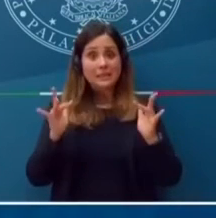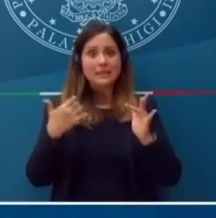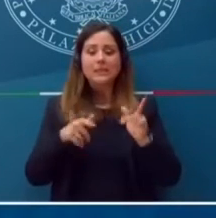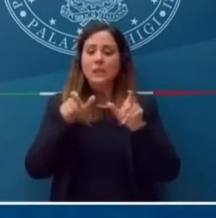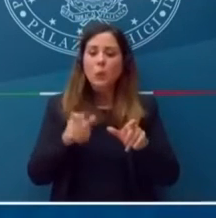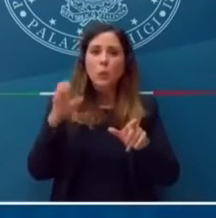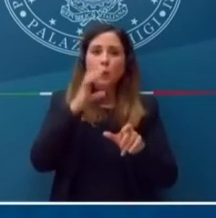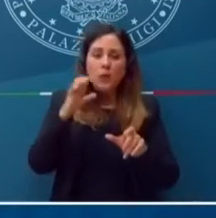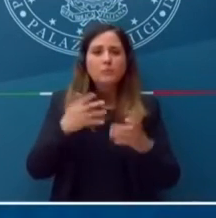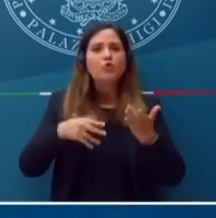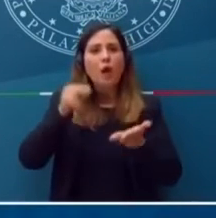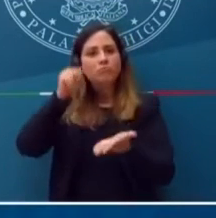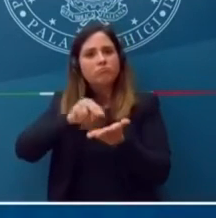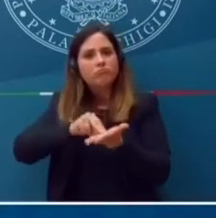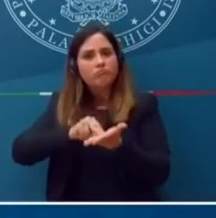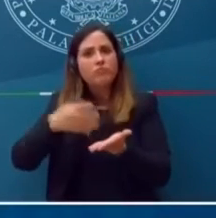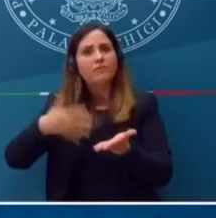sono prenotati da italiani.